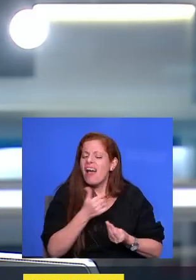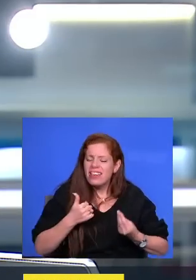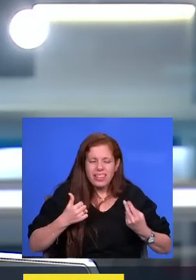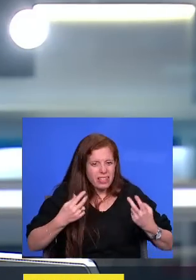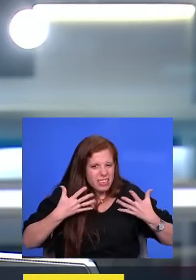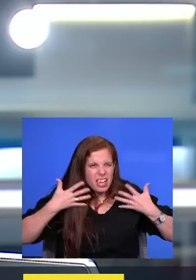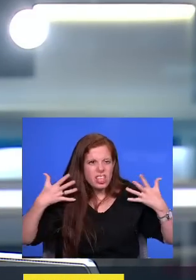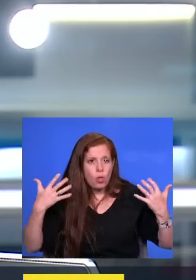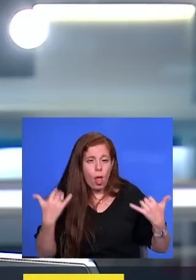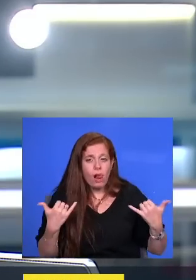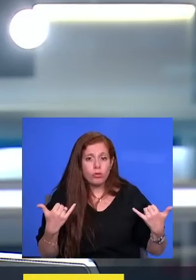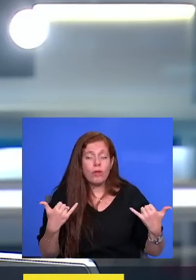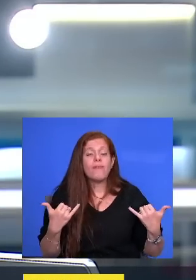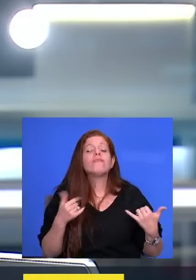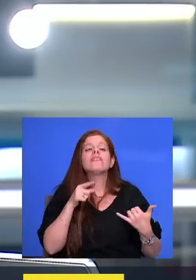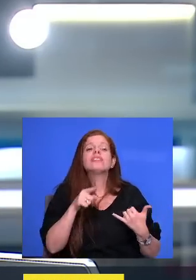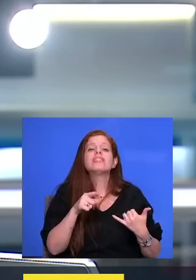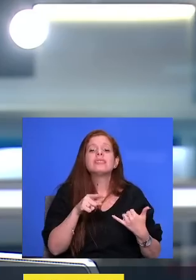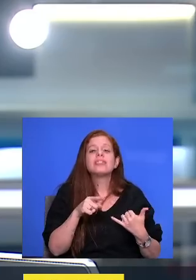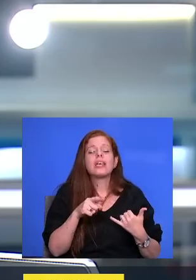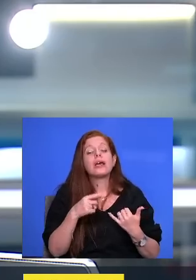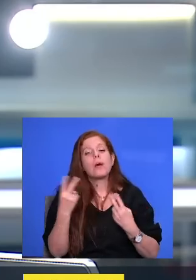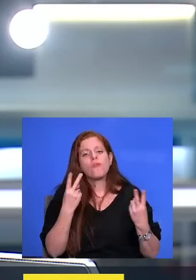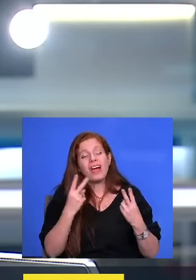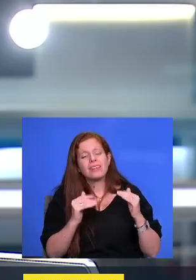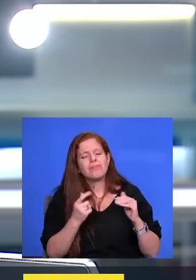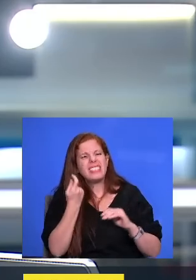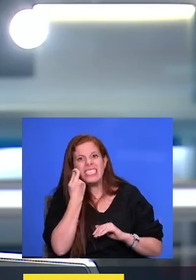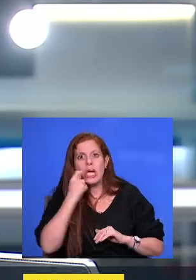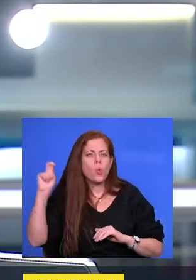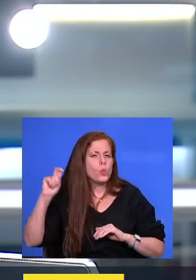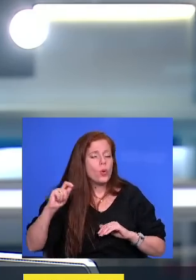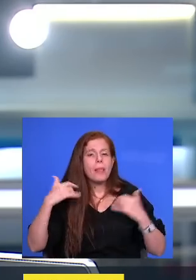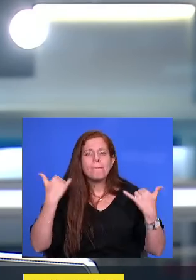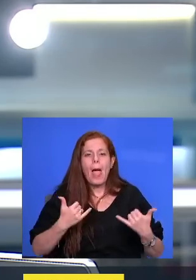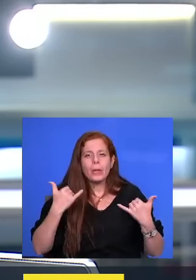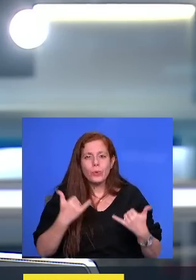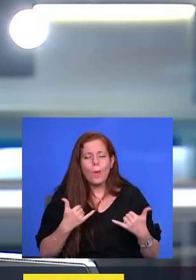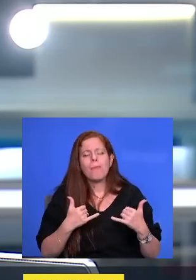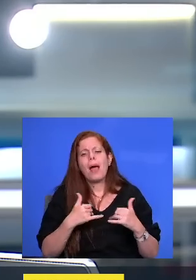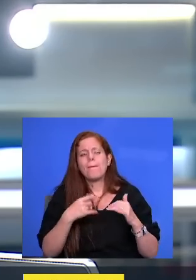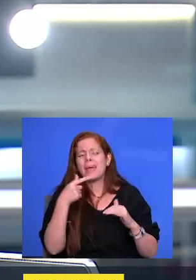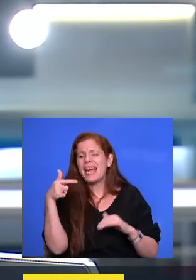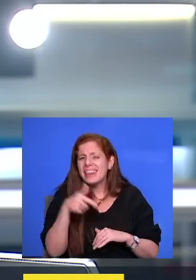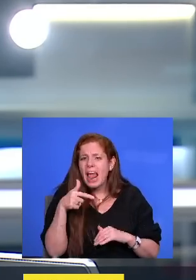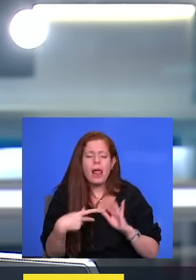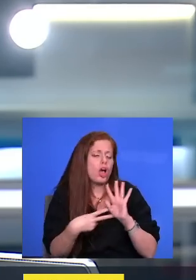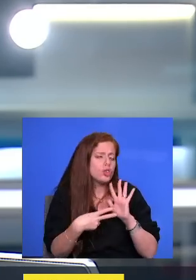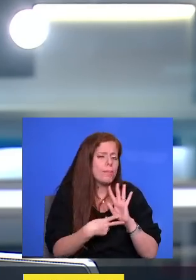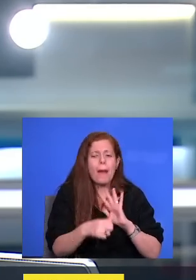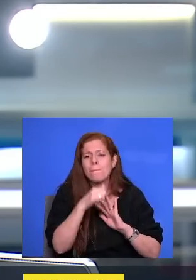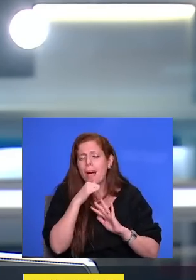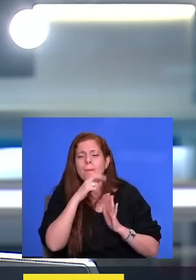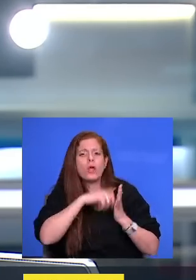הפרק בצל יומה הראשון הוא כמובן צונמי התייקרויות נרחב. מהיום עולים מחירי הדלק, החשמל, המים, הארנונה, וממחר